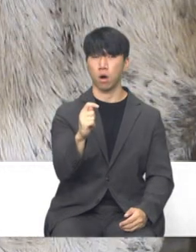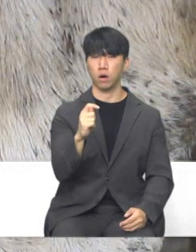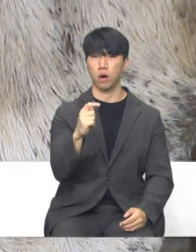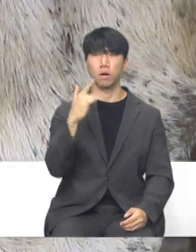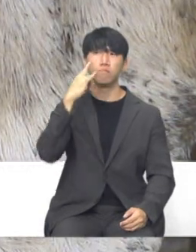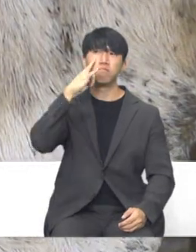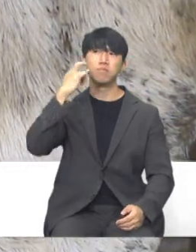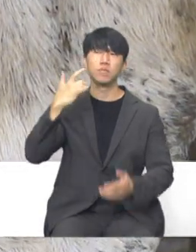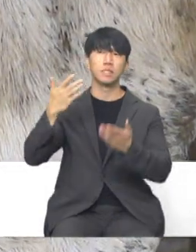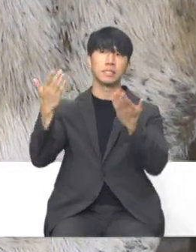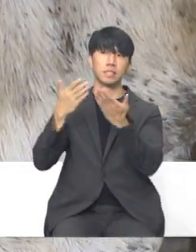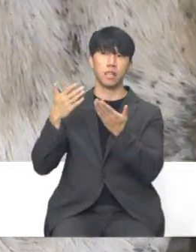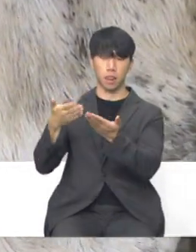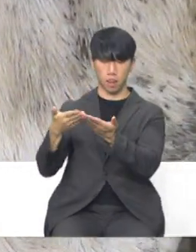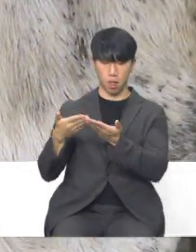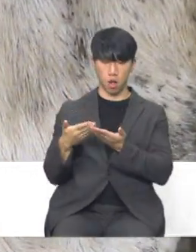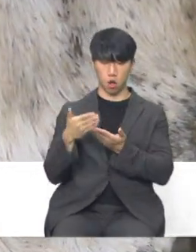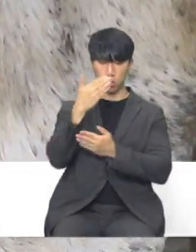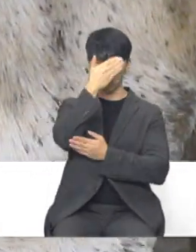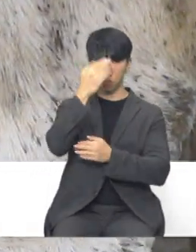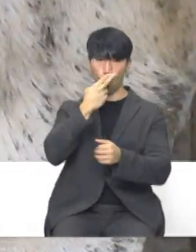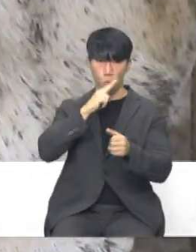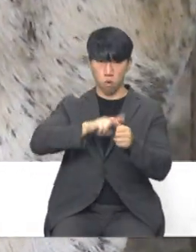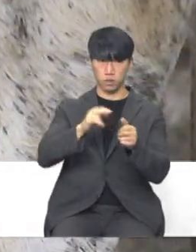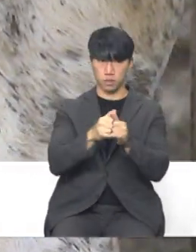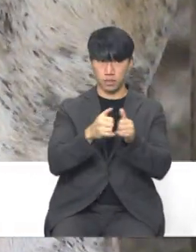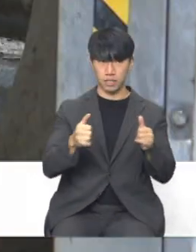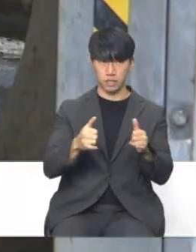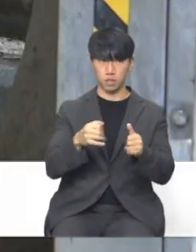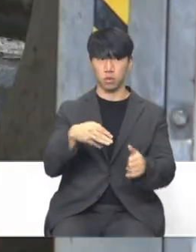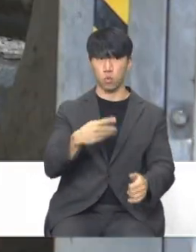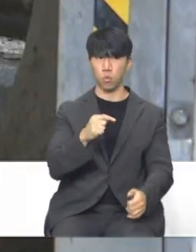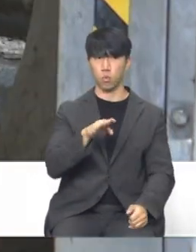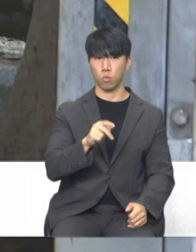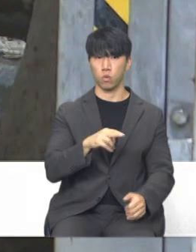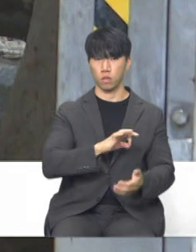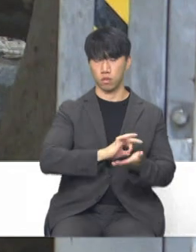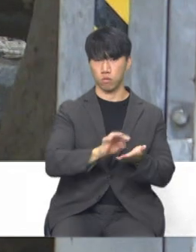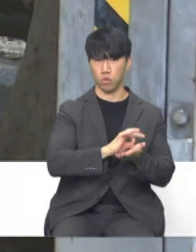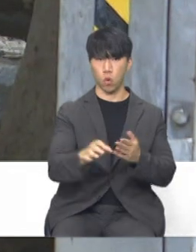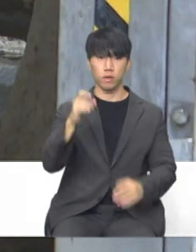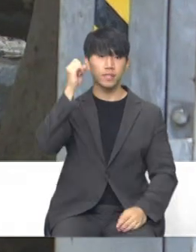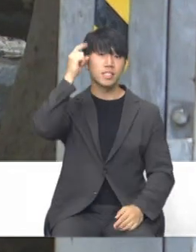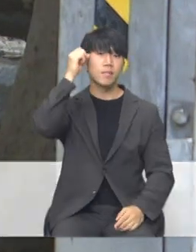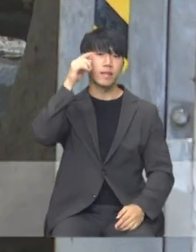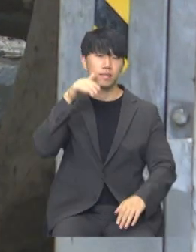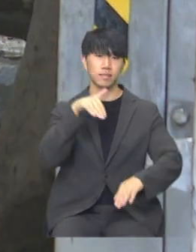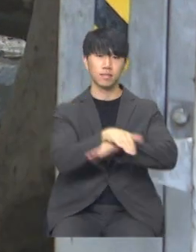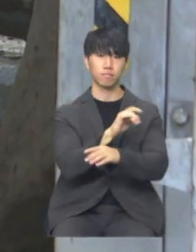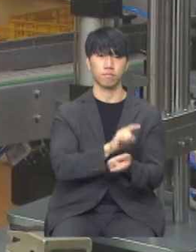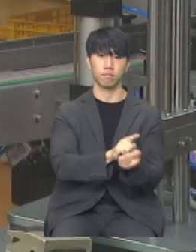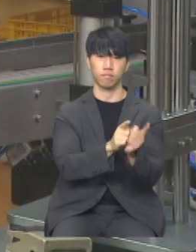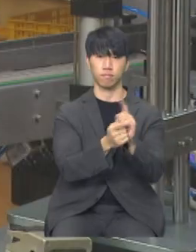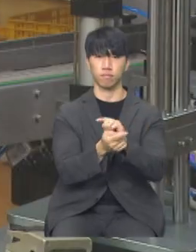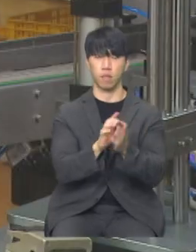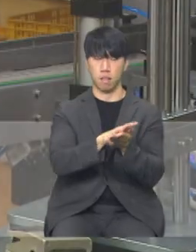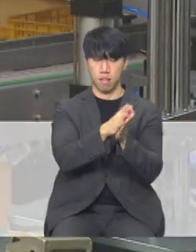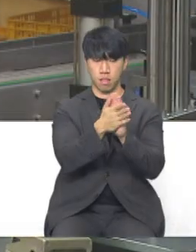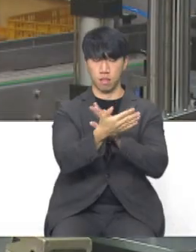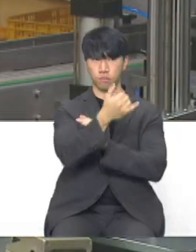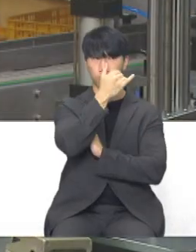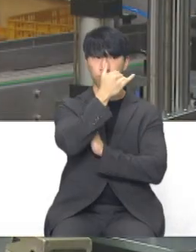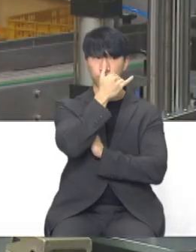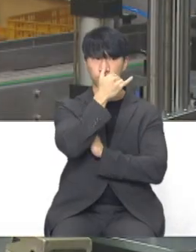이어 청년 농부로 도전한 아들이 로봇 착유기를 도입해 스마트 목장으로 탈바꿈했습니다. 무에서